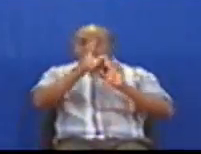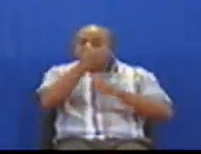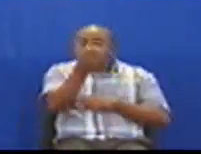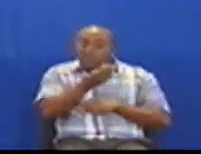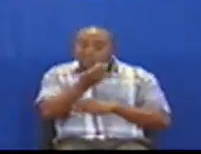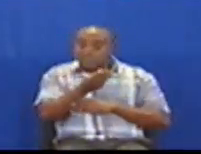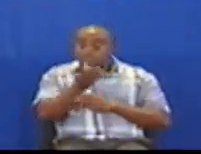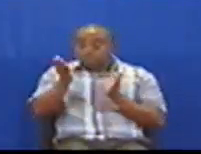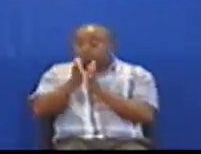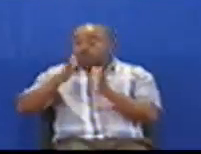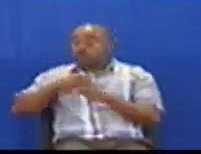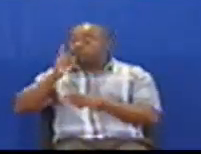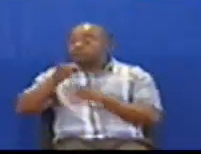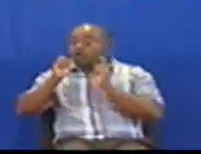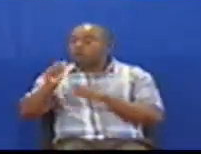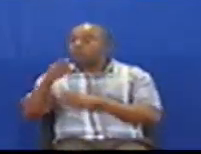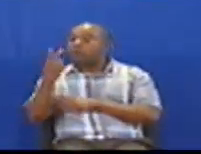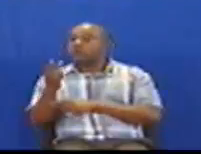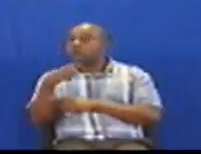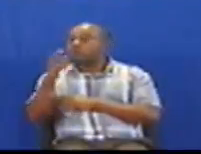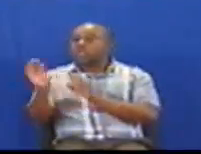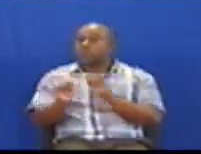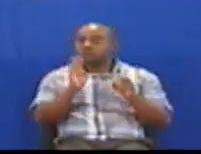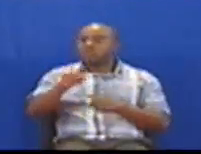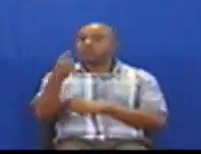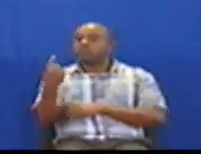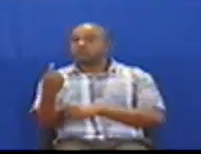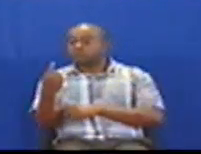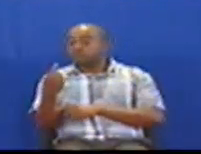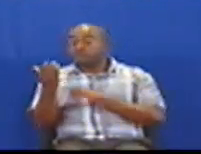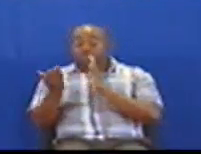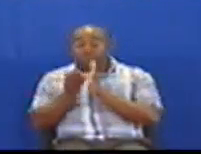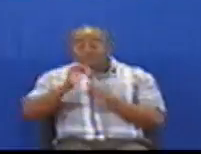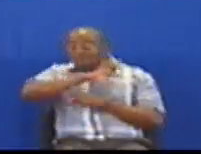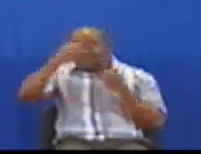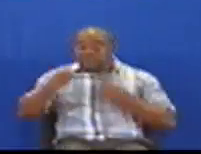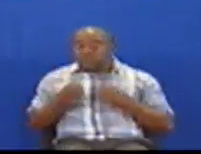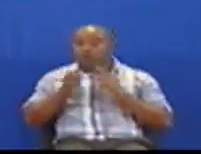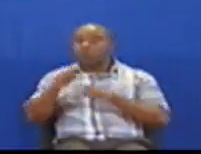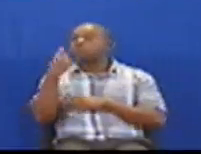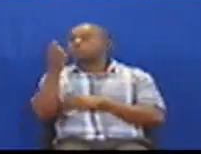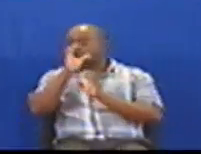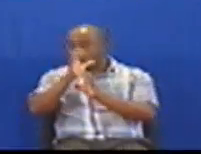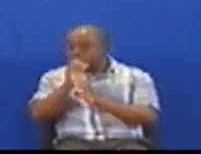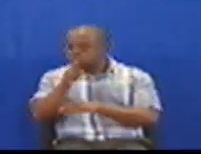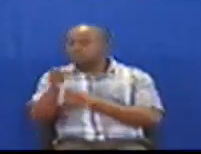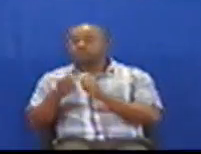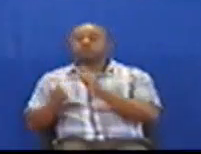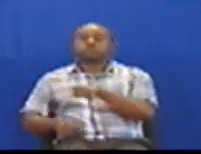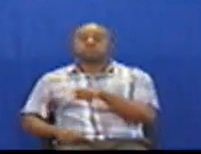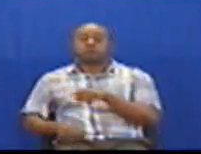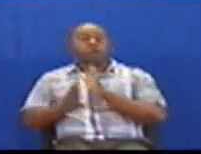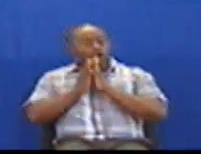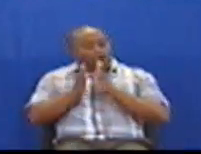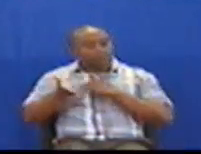wa science wawili, anamishwa mmoja anamchosha shule nyingine. Kwa hiyo shule nzima inakuwa na walimu wa science mmoja. Ni tatizo. Tunaomba serikali